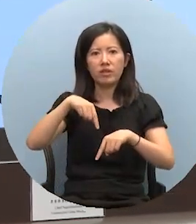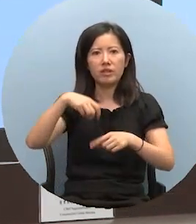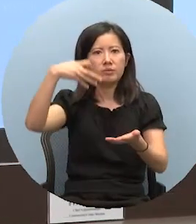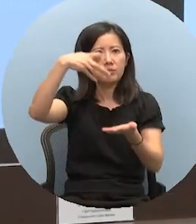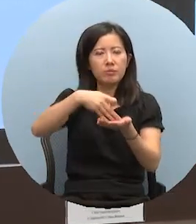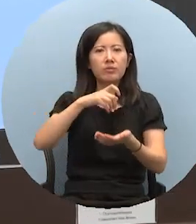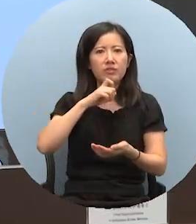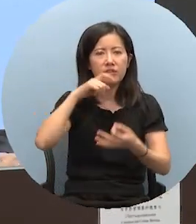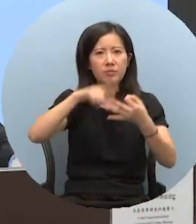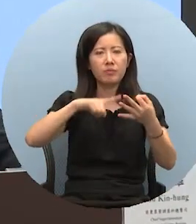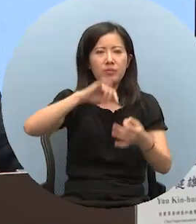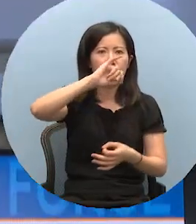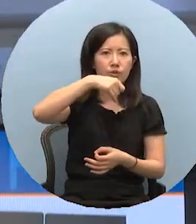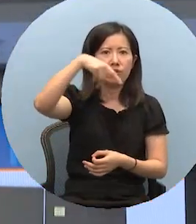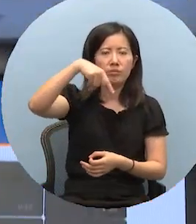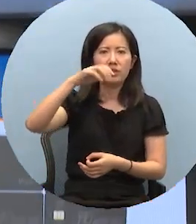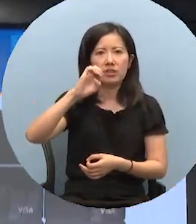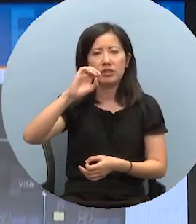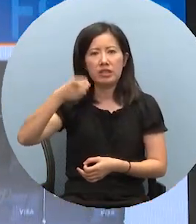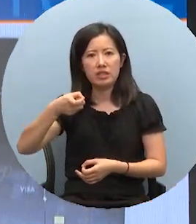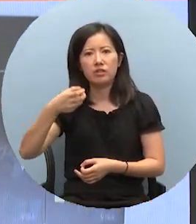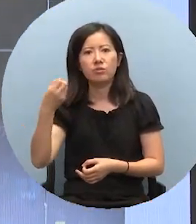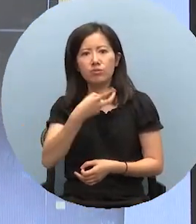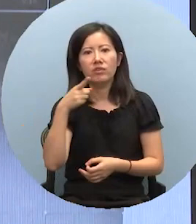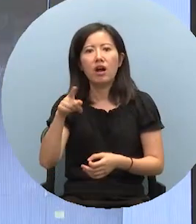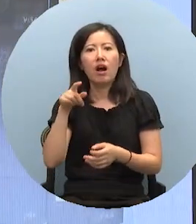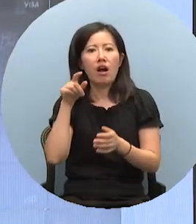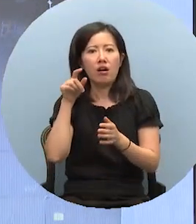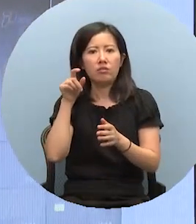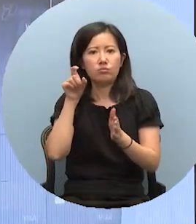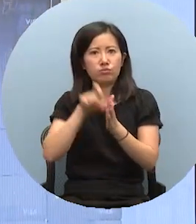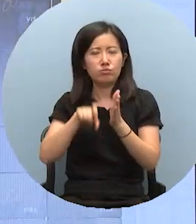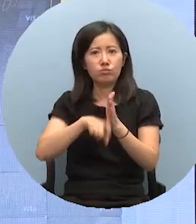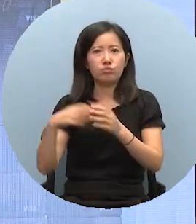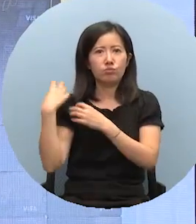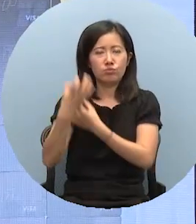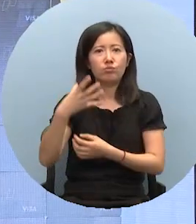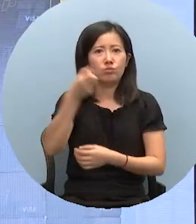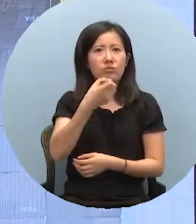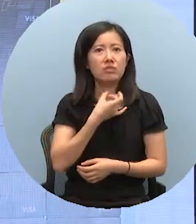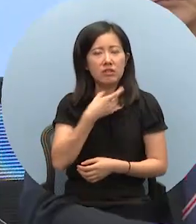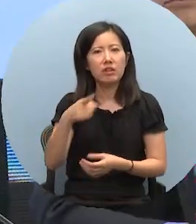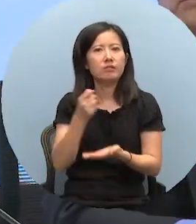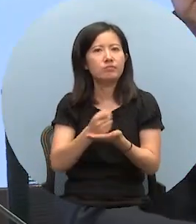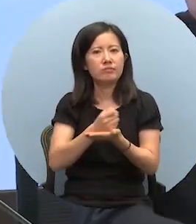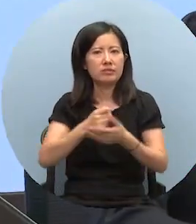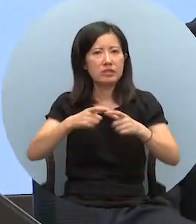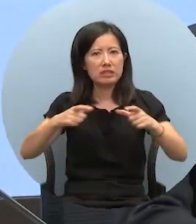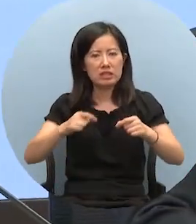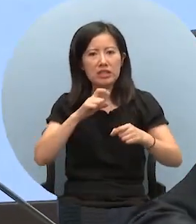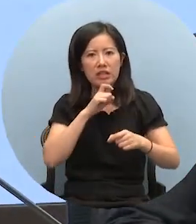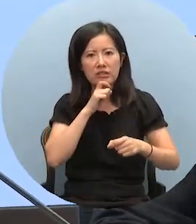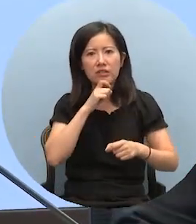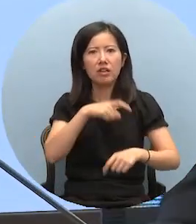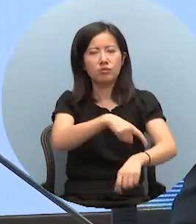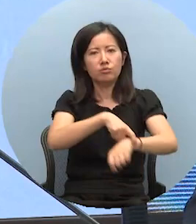印有 JPEX 字樣而未經有關信用卡公司授權嘅 Visa Card。並且在那裡拘捕